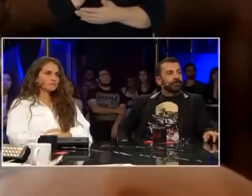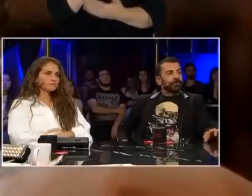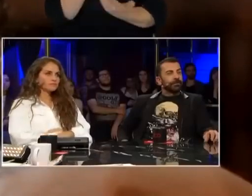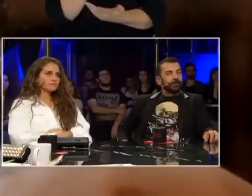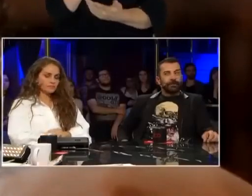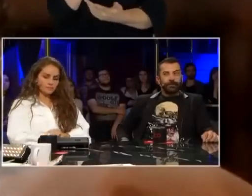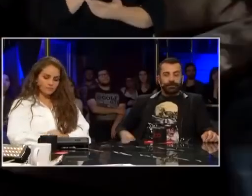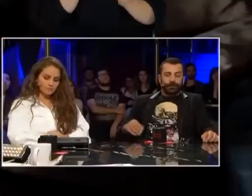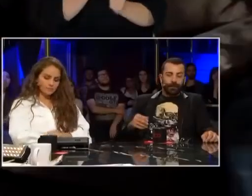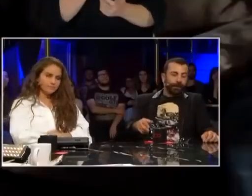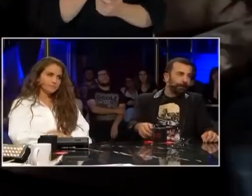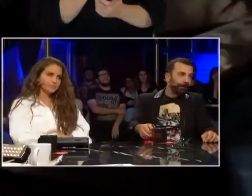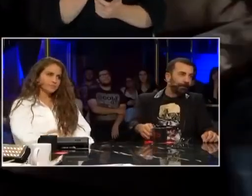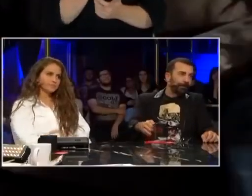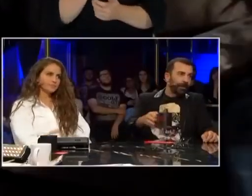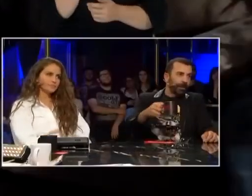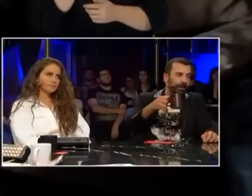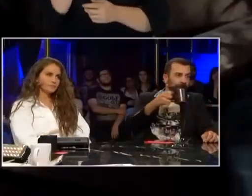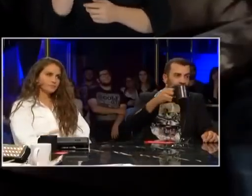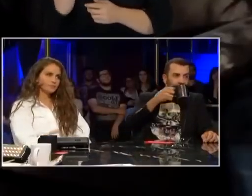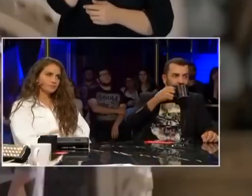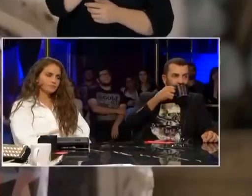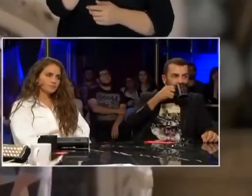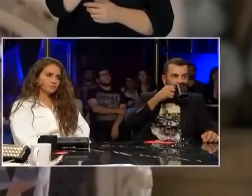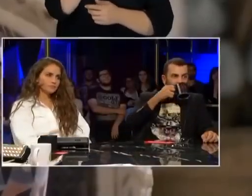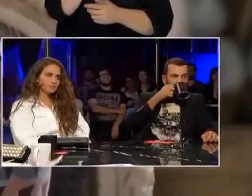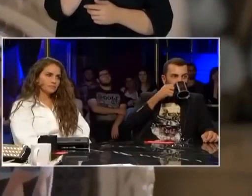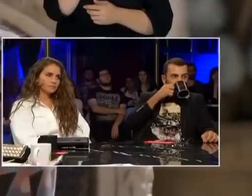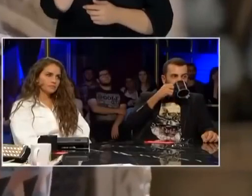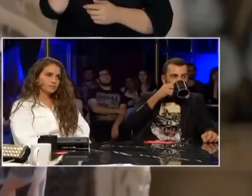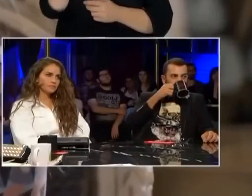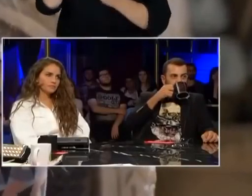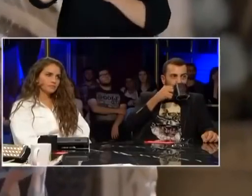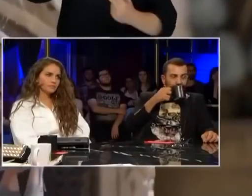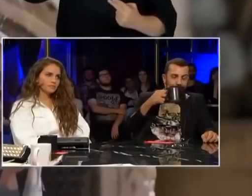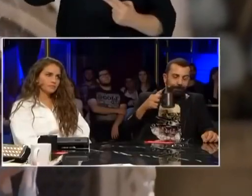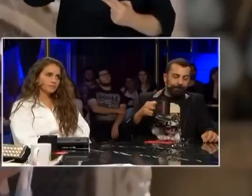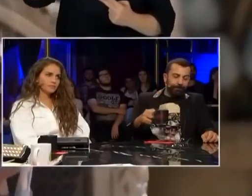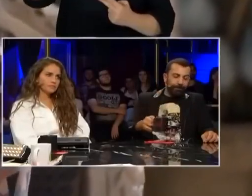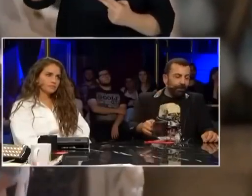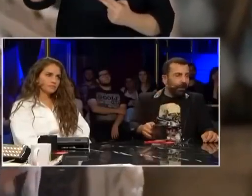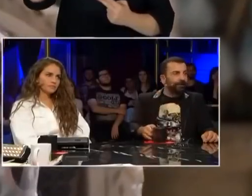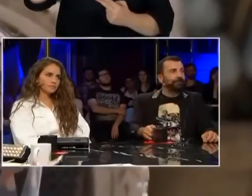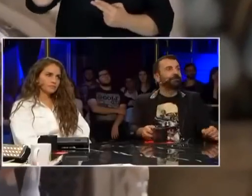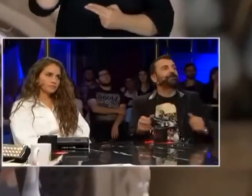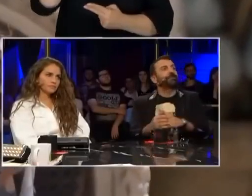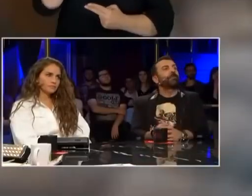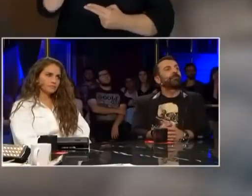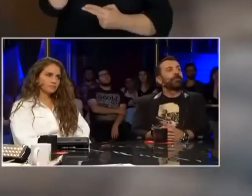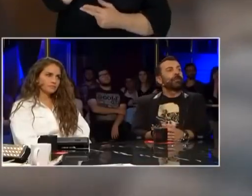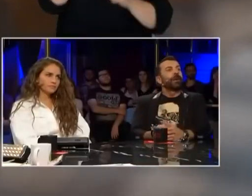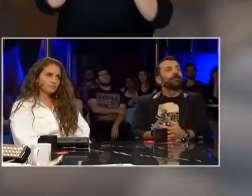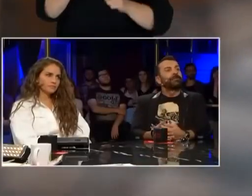bir şarkı yarattık? Senin şarkın. Senin hikayen. Sen oku